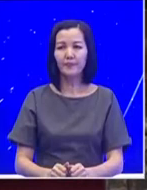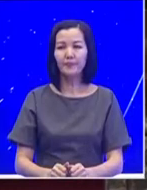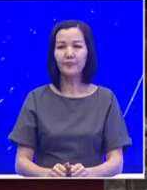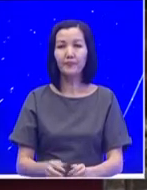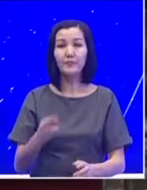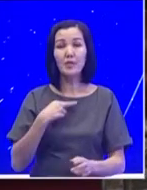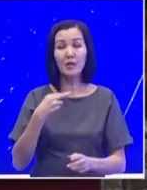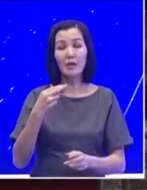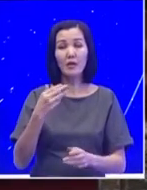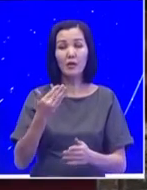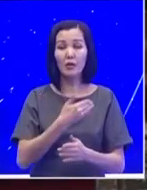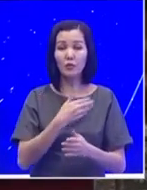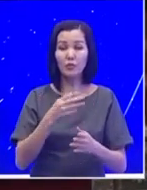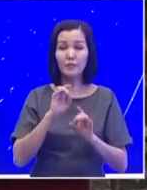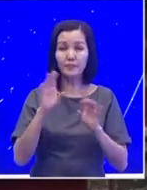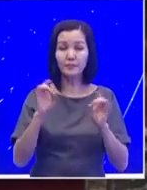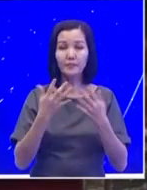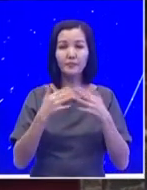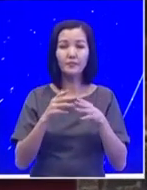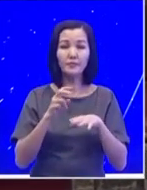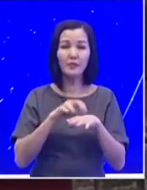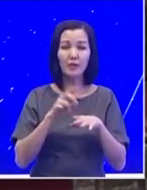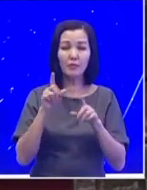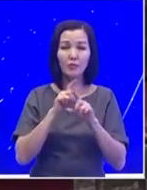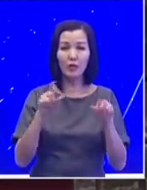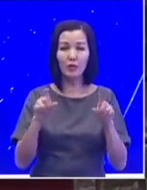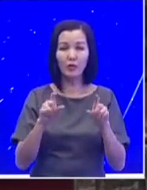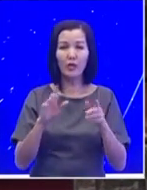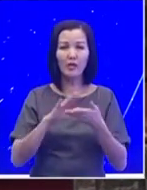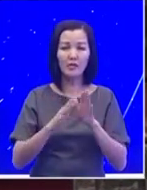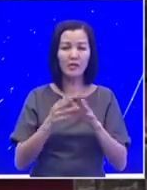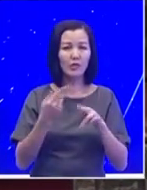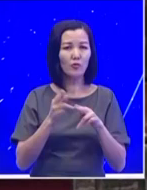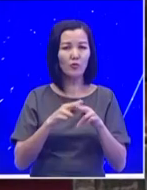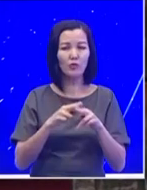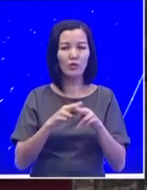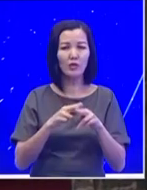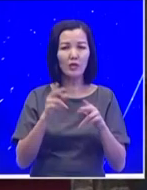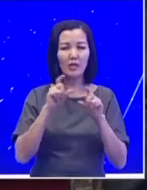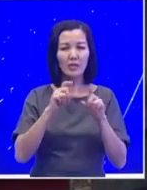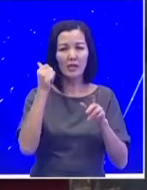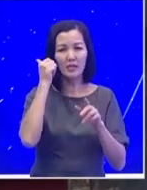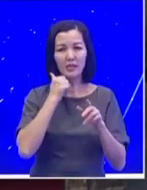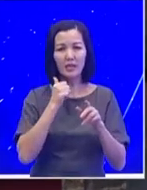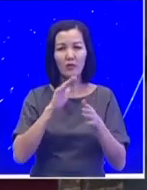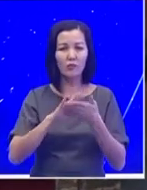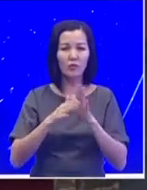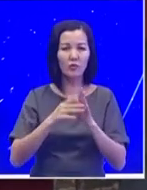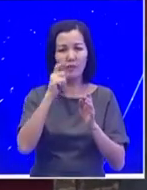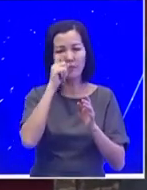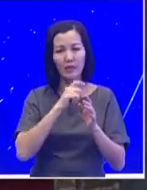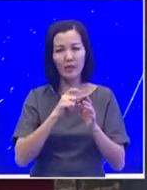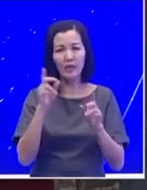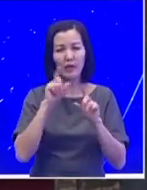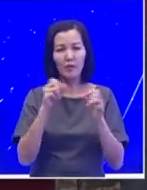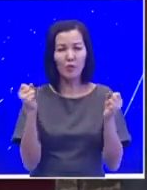Я бы хотел поднять вопрос касательно сельских врачебных амбулаторий. Их состояние очень плачевное. Здания старые, плохие условия. В помещениях